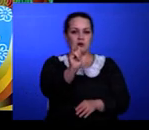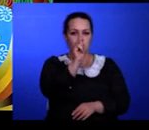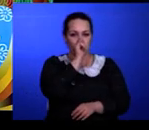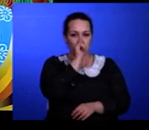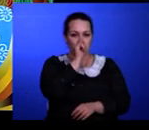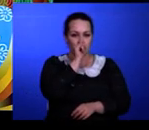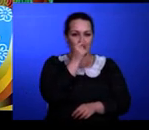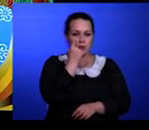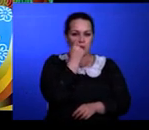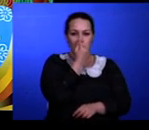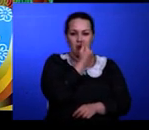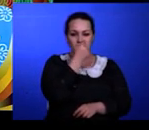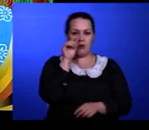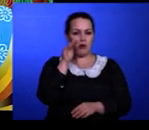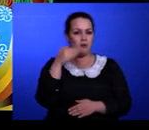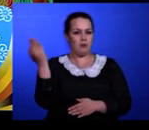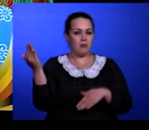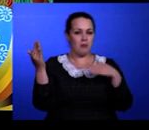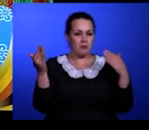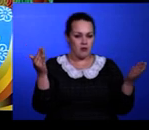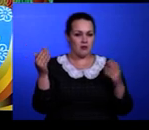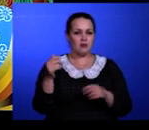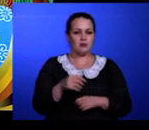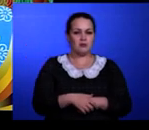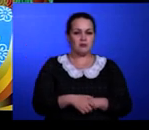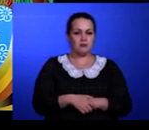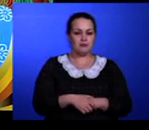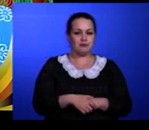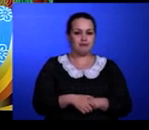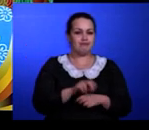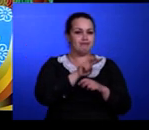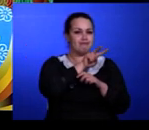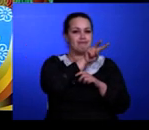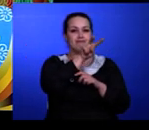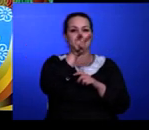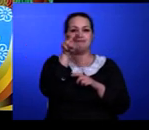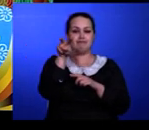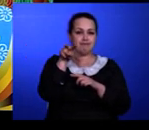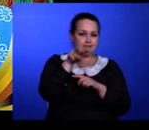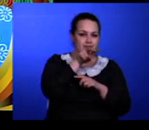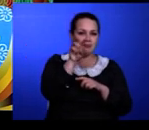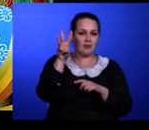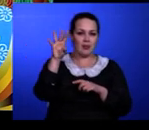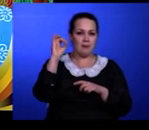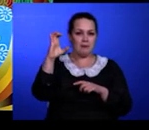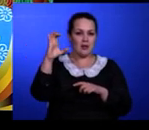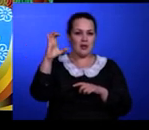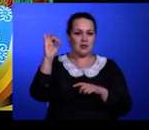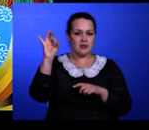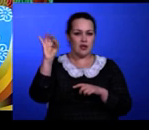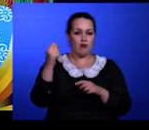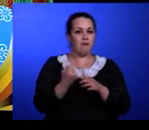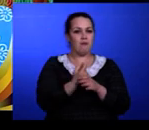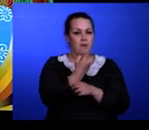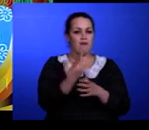поглядывая по сторонам юлдаш высматривал мессеров который вот-вот должны появиться